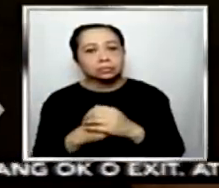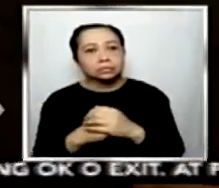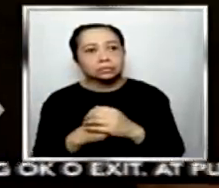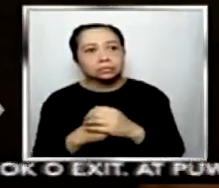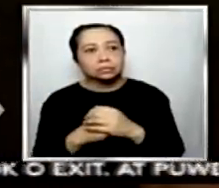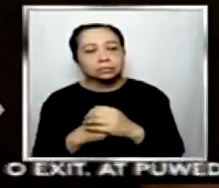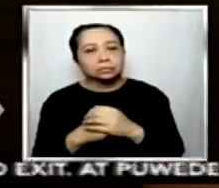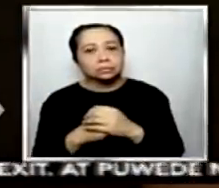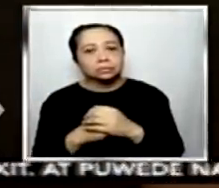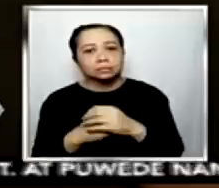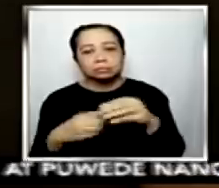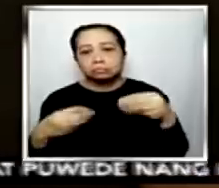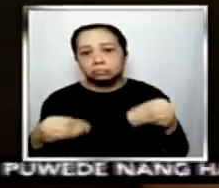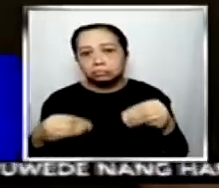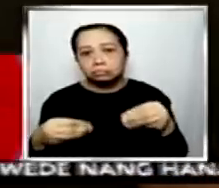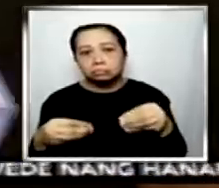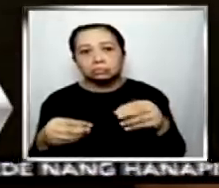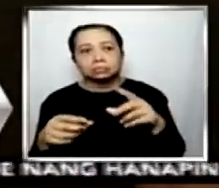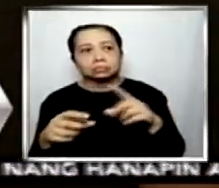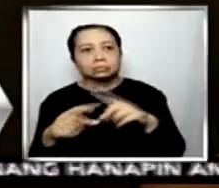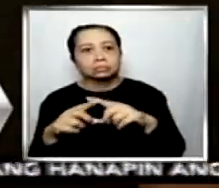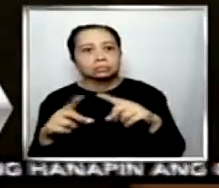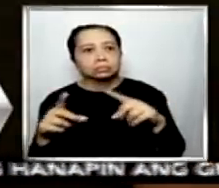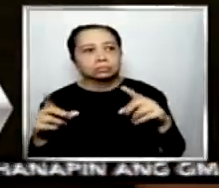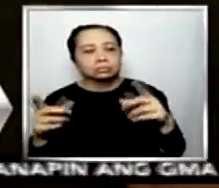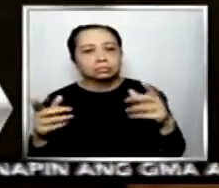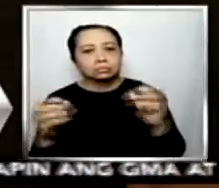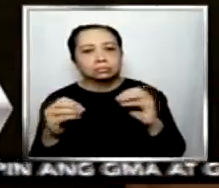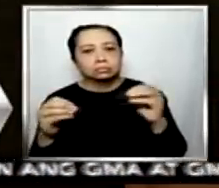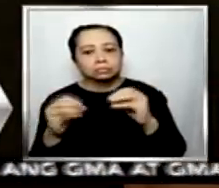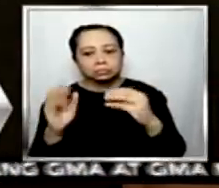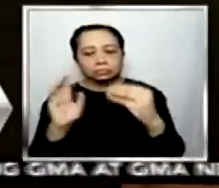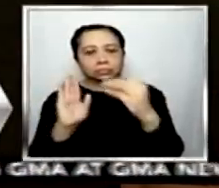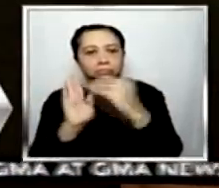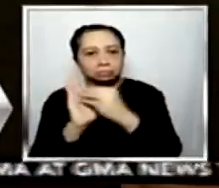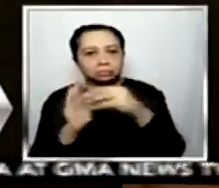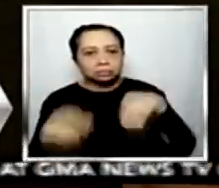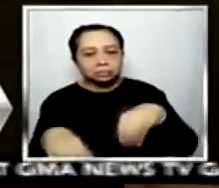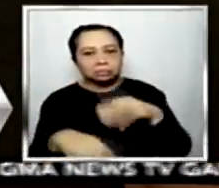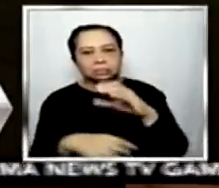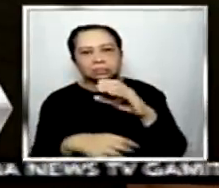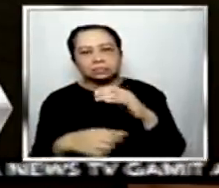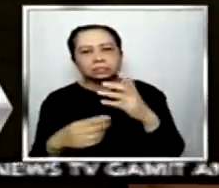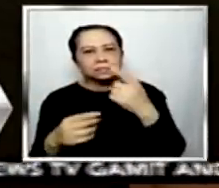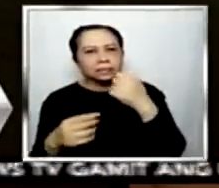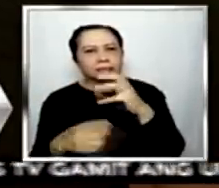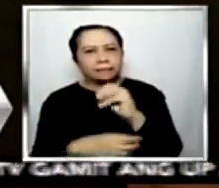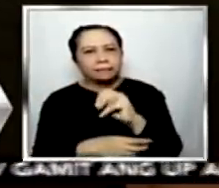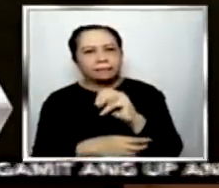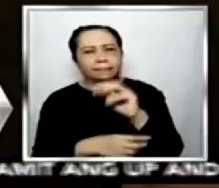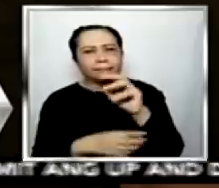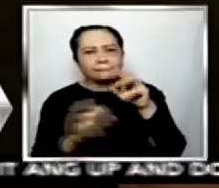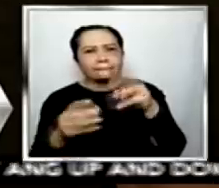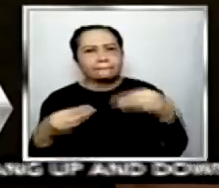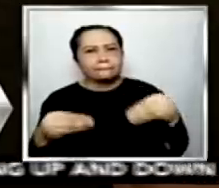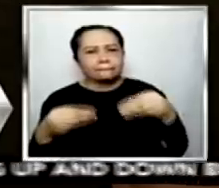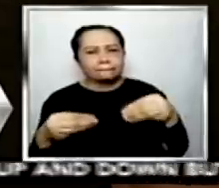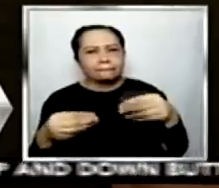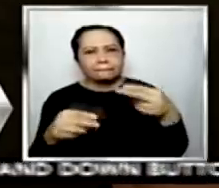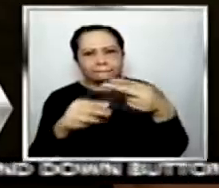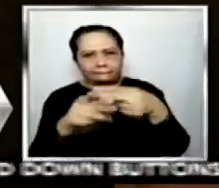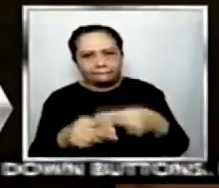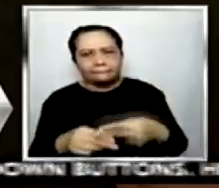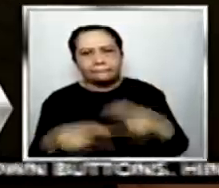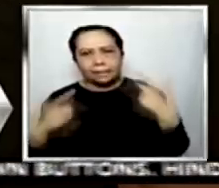vendor na hindi naman sila naka-registered sa city kasi meron tayong MDAD, yung market department, na kung